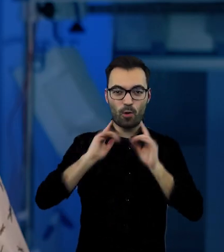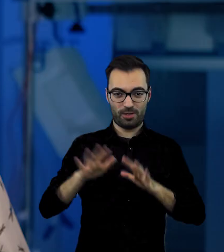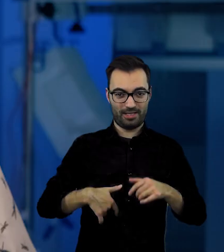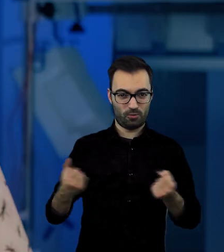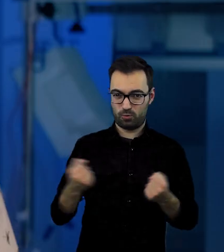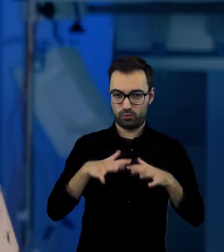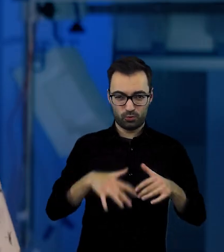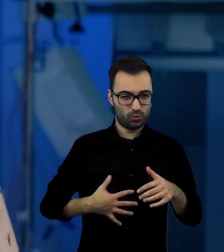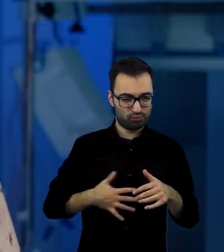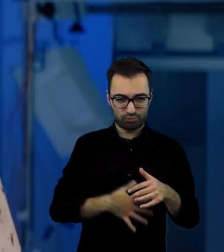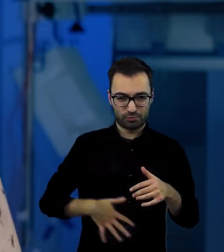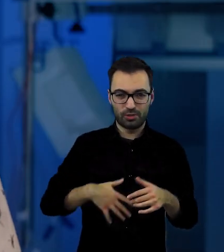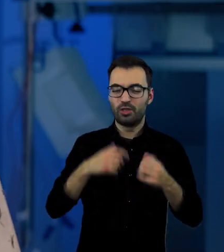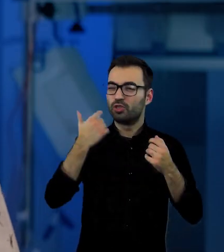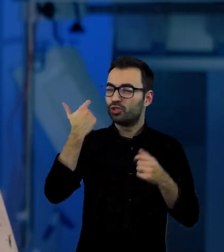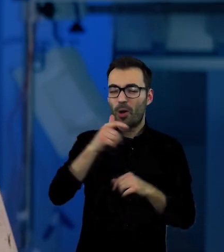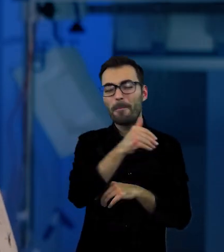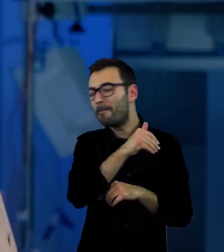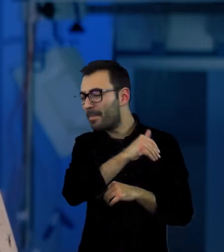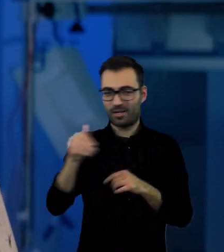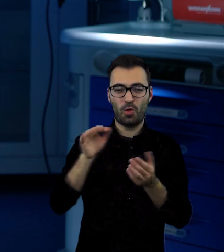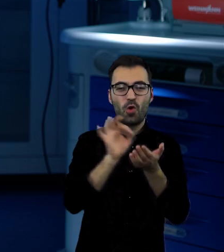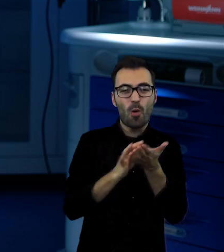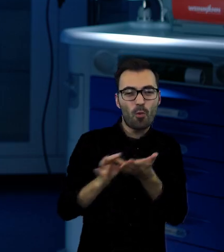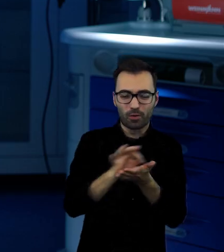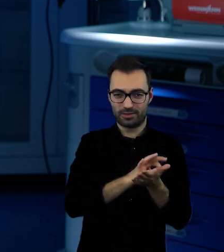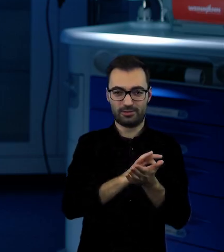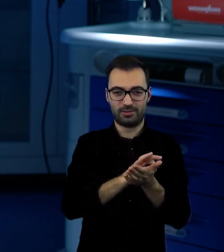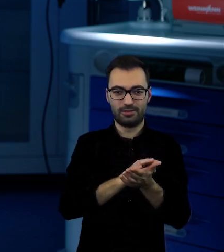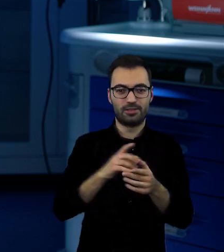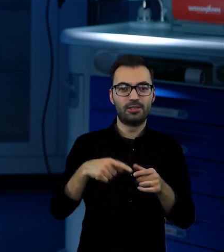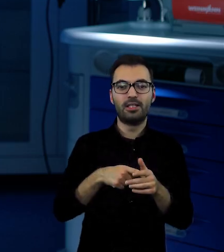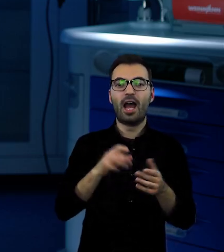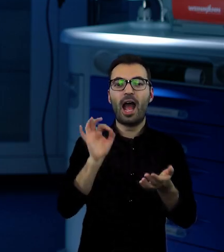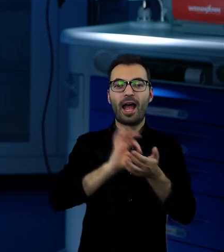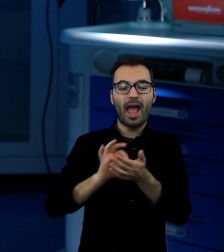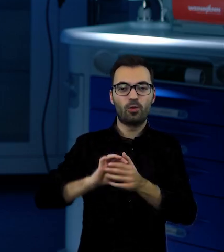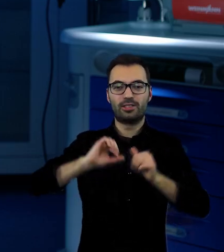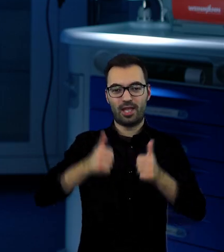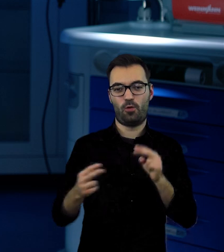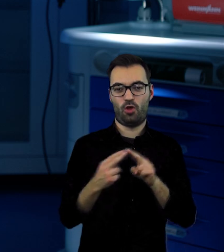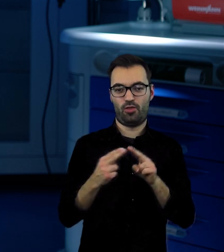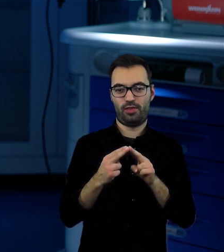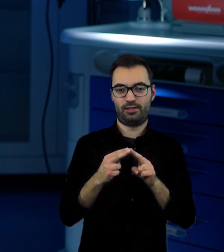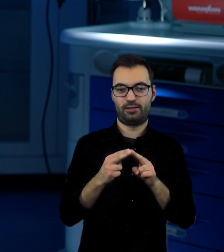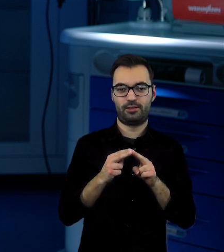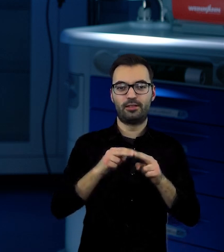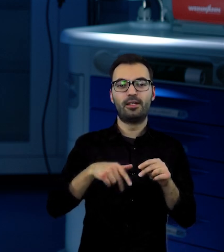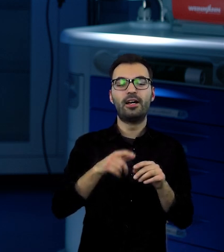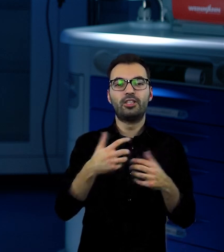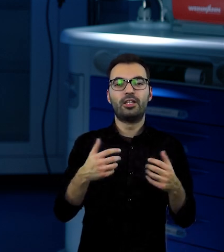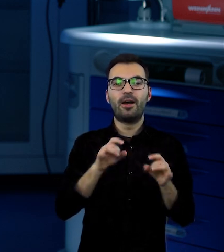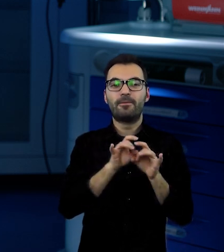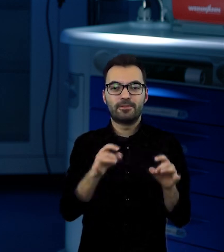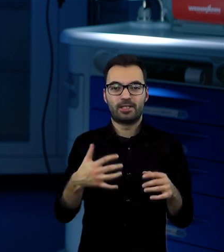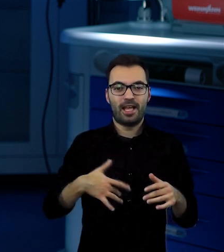po mózgu skupisko neuronów w naszym organizmie. Składa się ono z co najmniej 100 milionów komórek, które